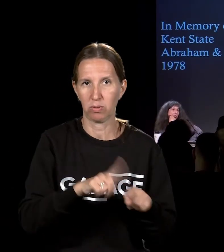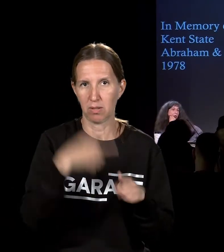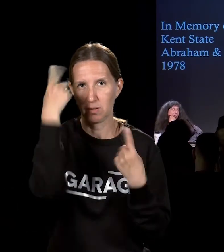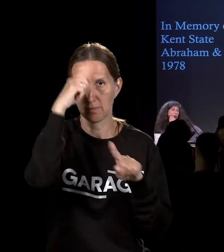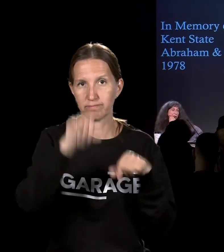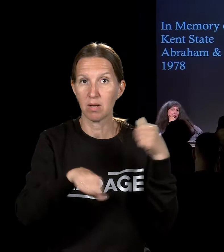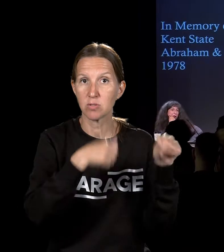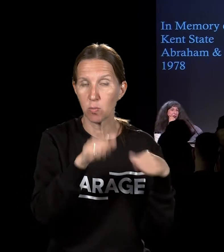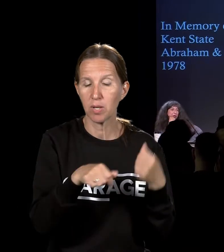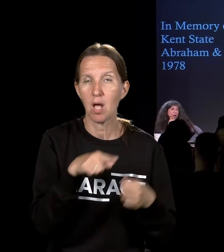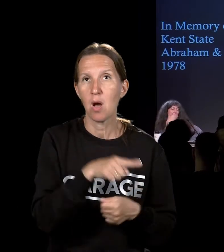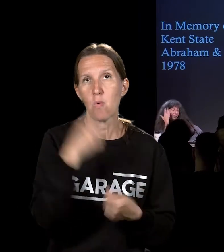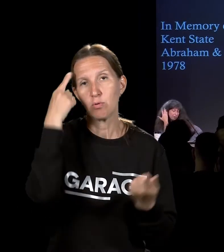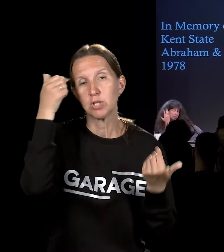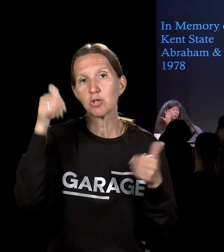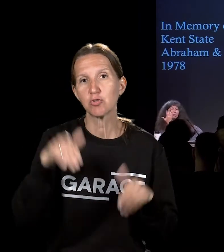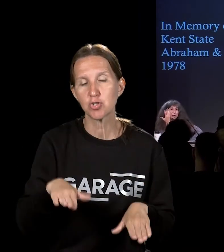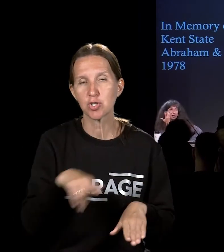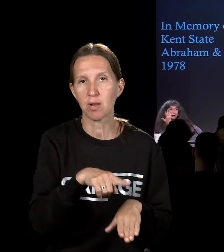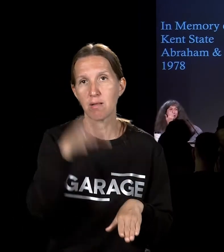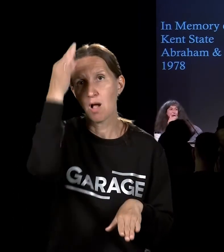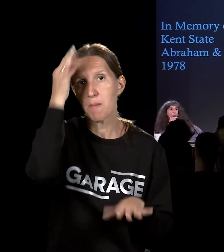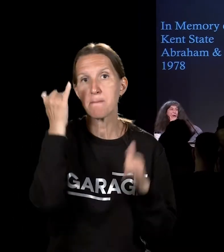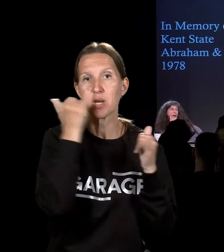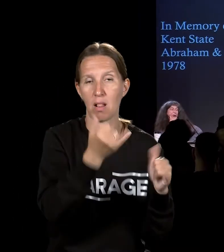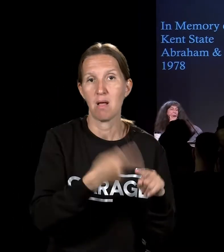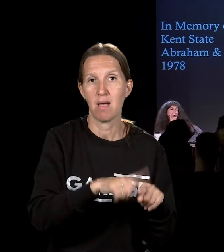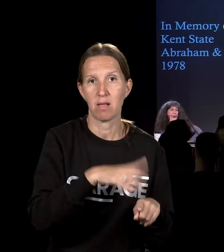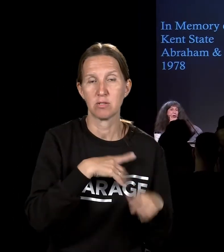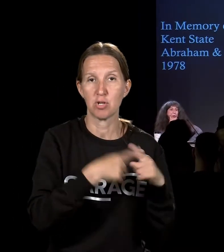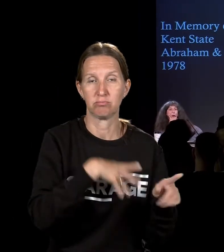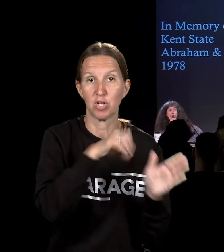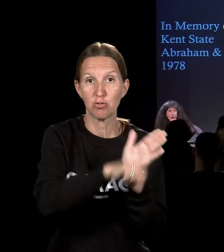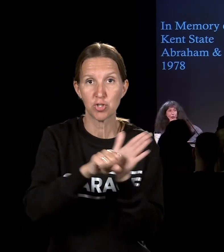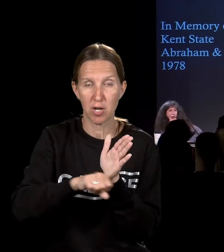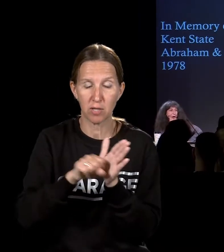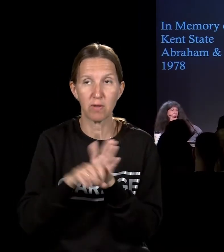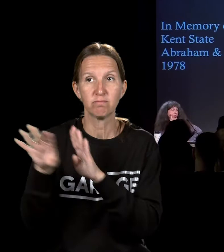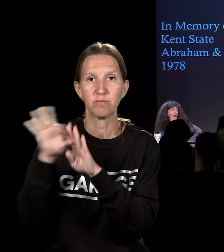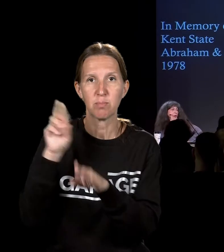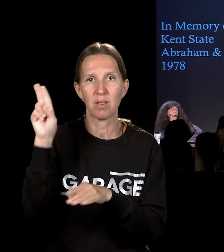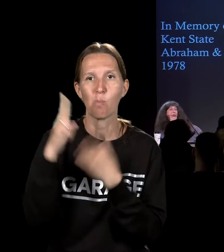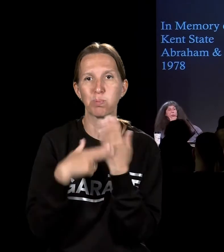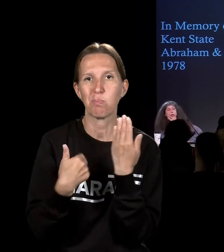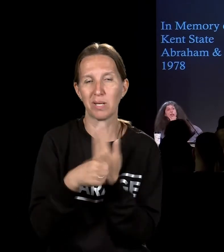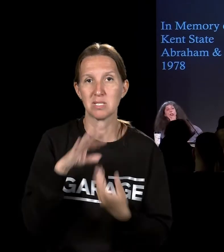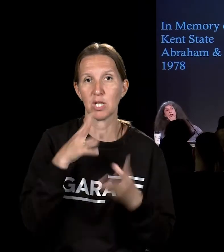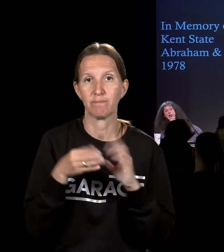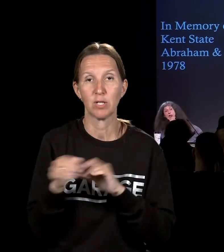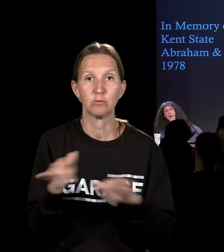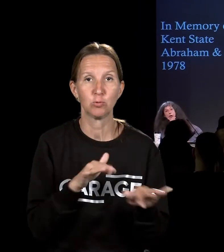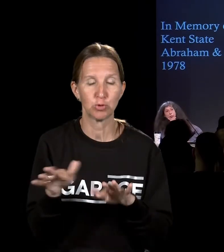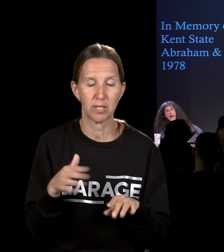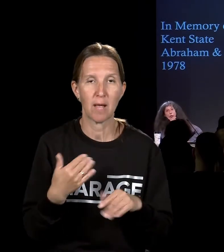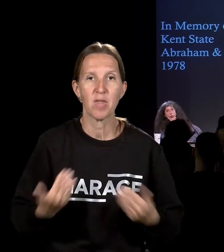потому что он решил в качестве мемориала этим жертвам сделать скульптуру на библейский сюжет о жертвоприношении